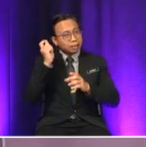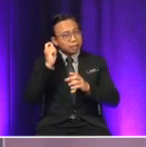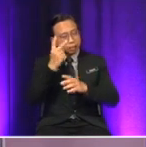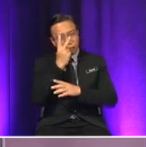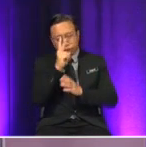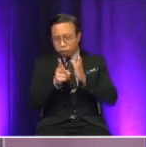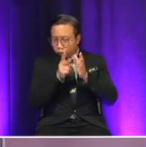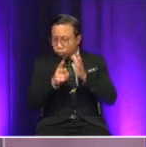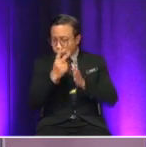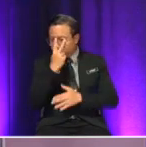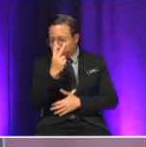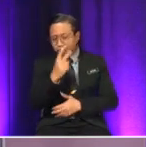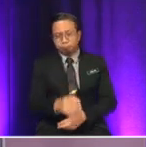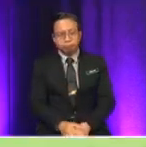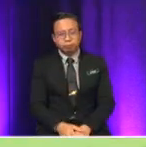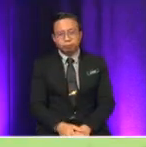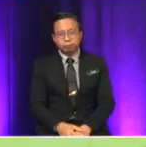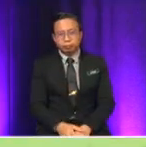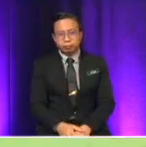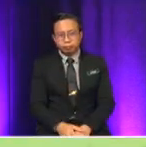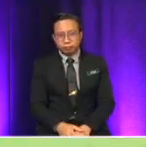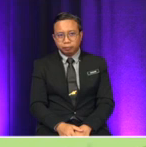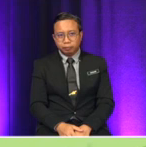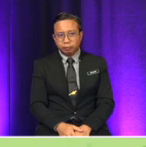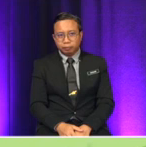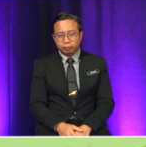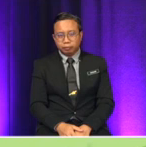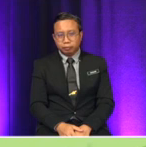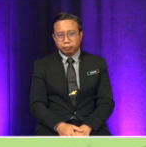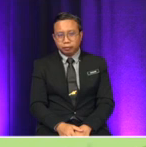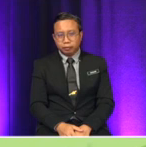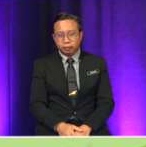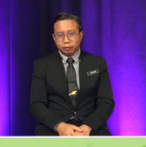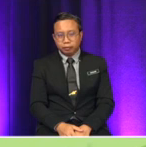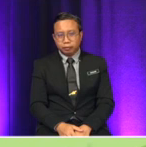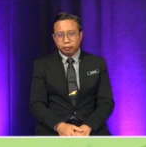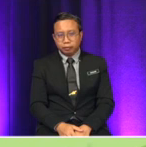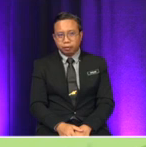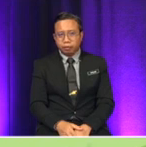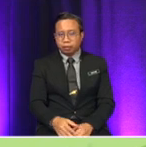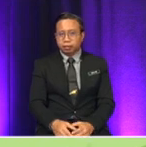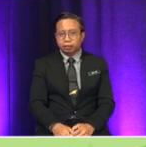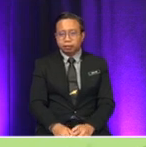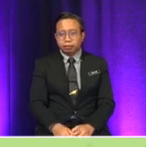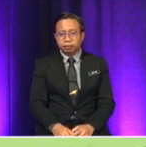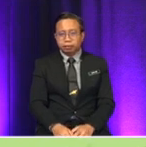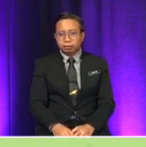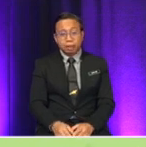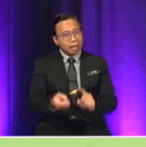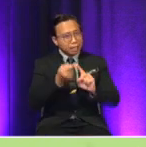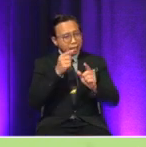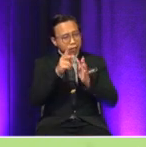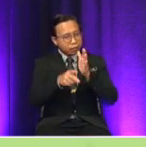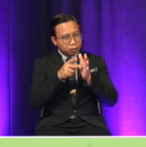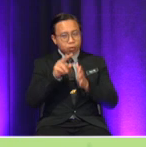telah dipertontonkan tadi, Alisha? Alisha nak sebut apa tu? Daripada apa yang saya lihat daripada video tu,